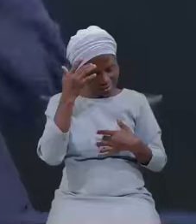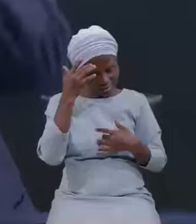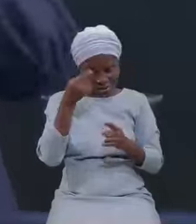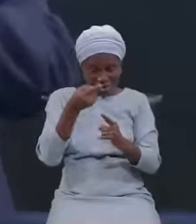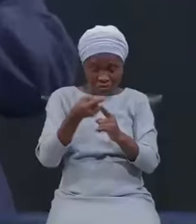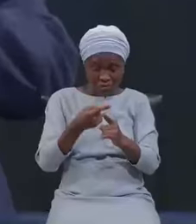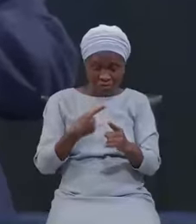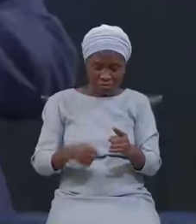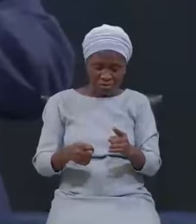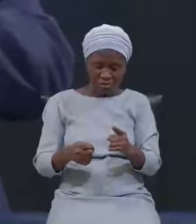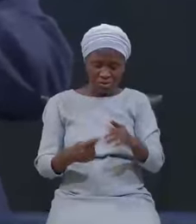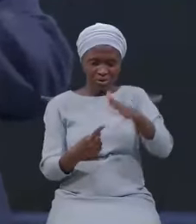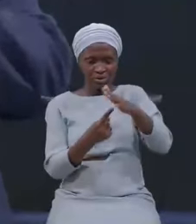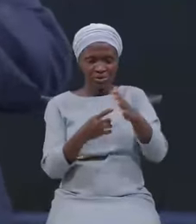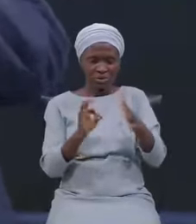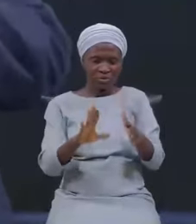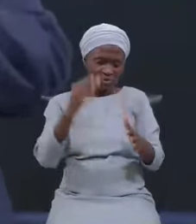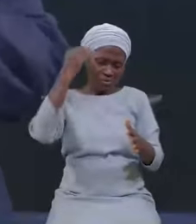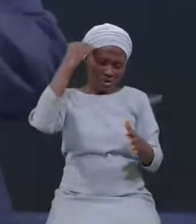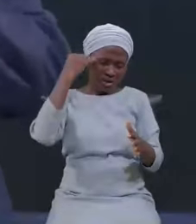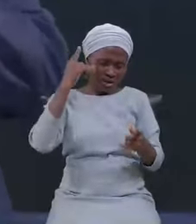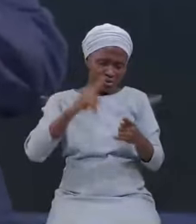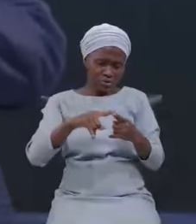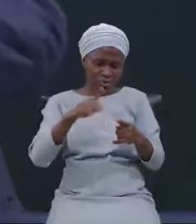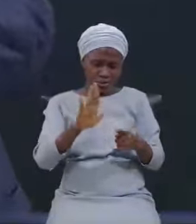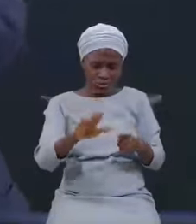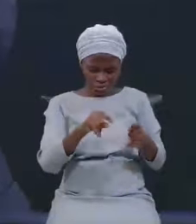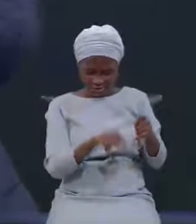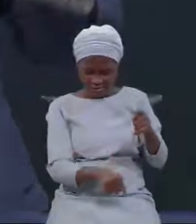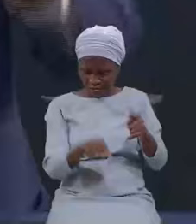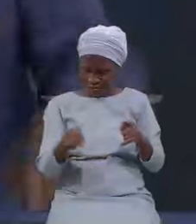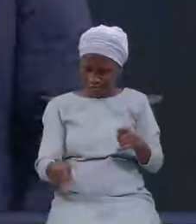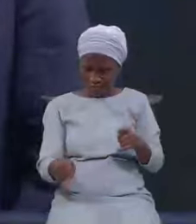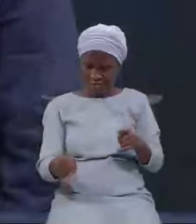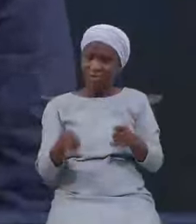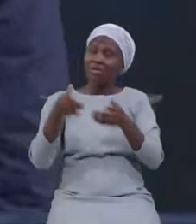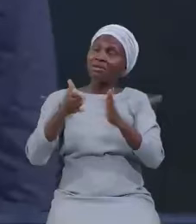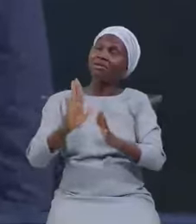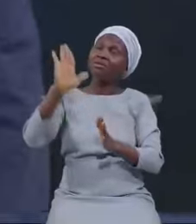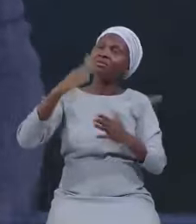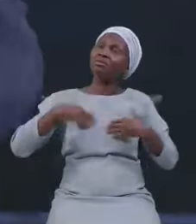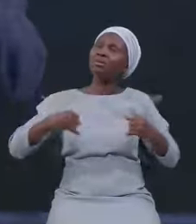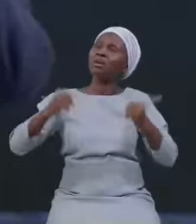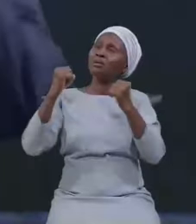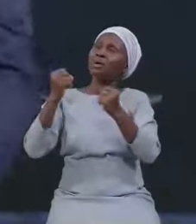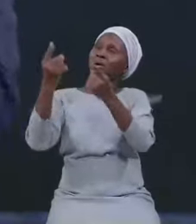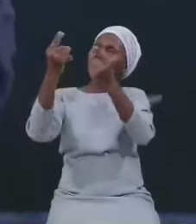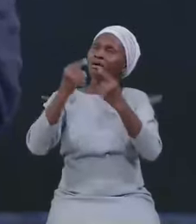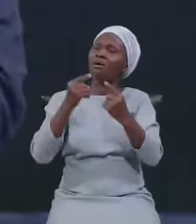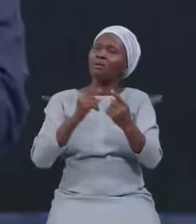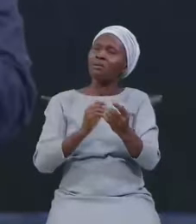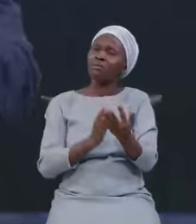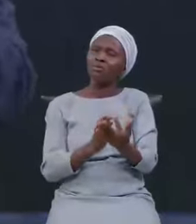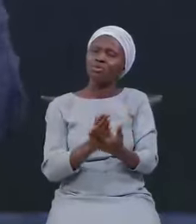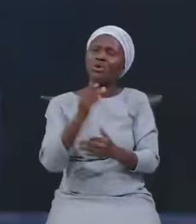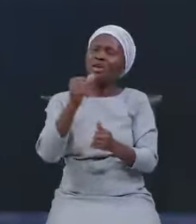plante des pieds, que ta puissance de guérison traverse chacun, guérit chacun au nom